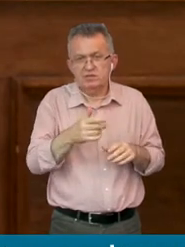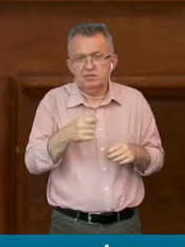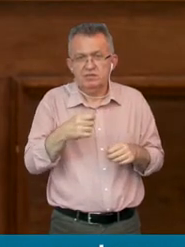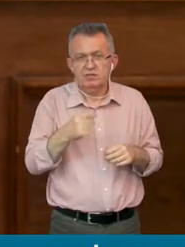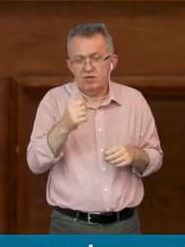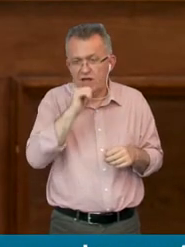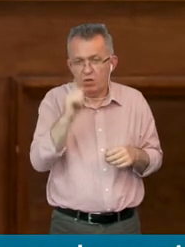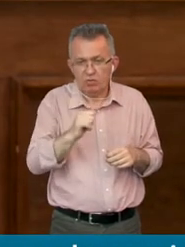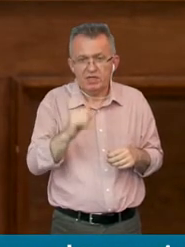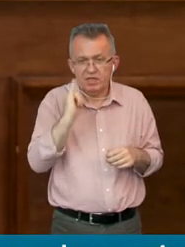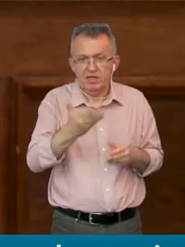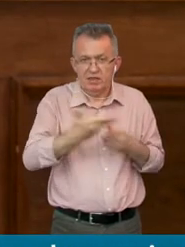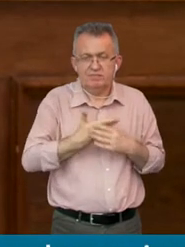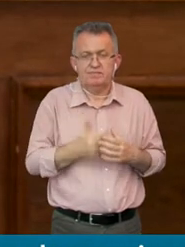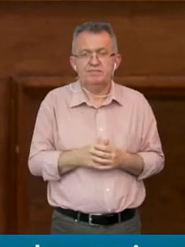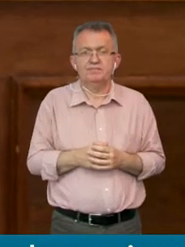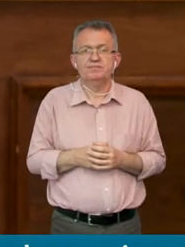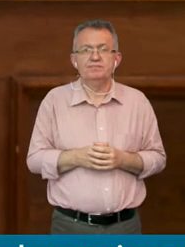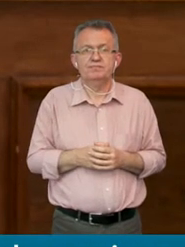środkami unijnymi po prostu od ręki.